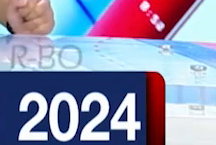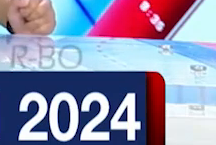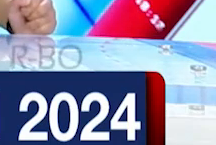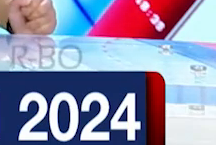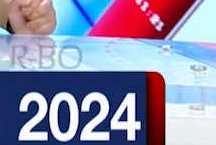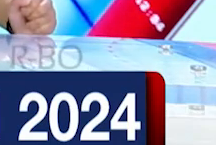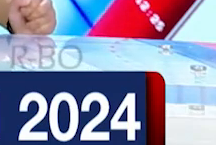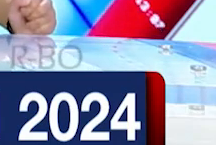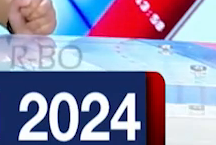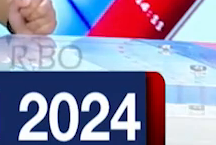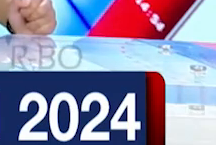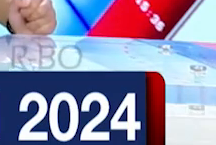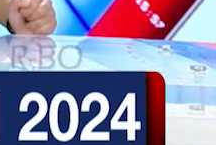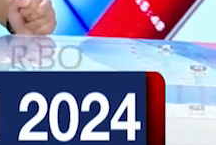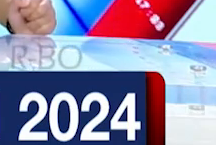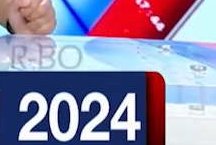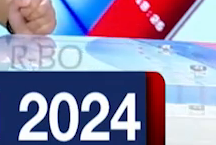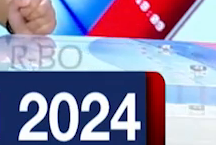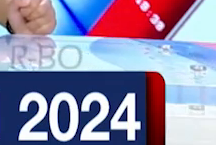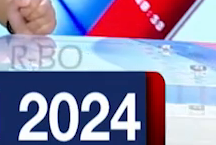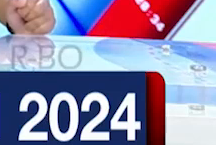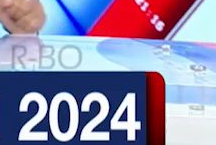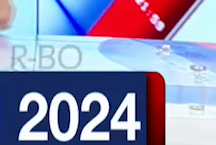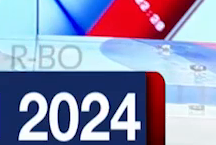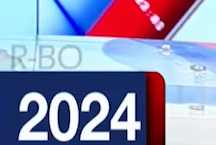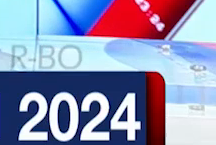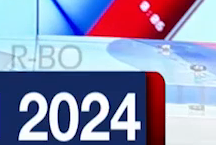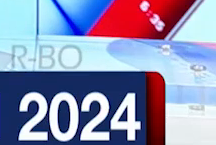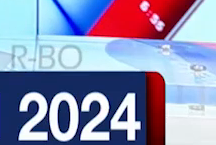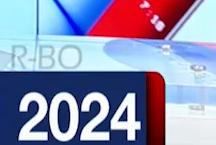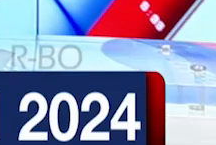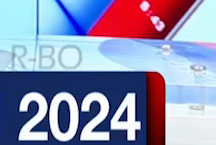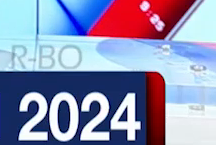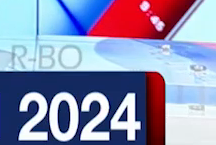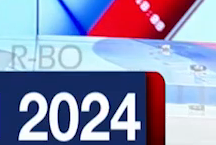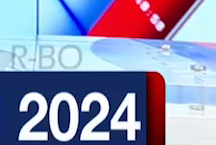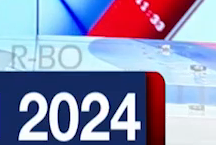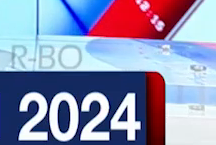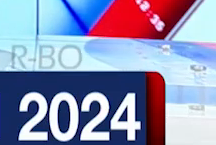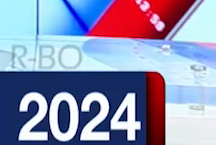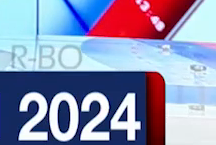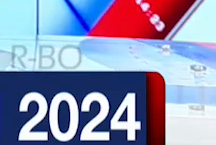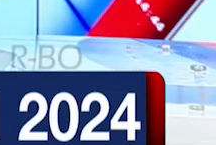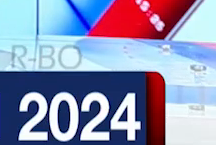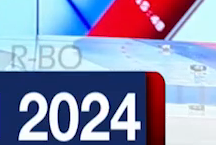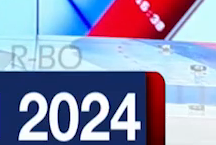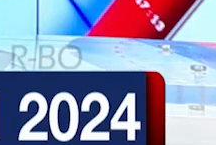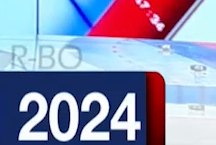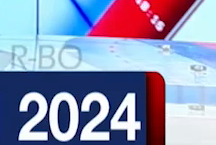tema ekonomi, keuangan, investasi, pajak perdagangan, pengelolaan APBN dan APBD, infrastruktur, dan